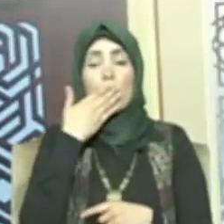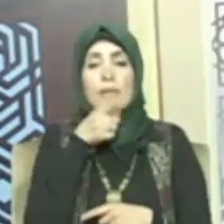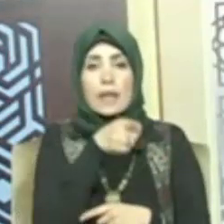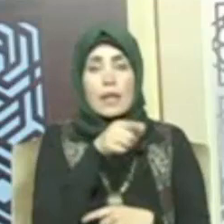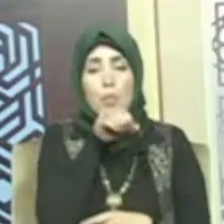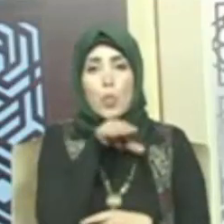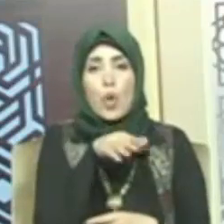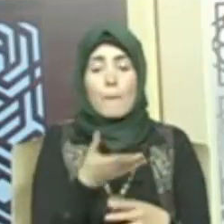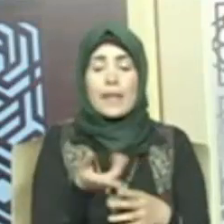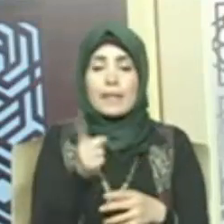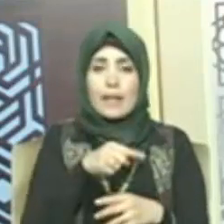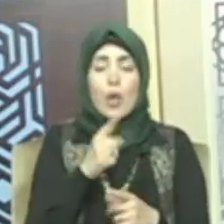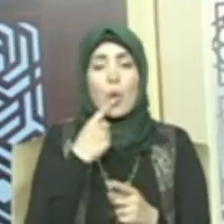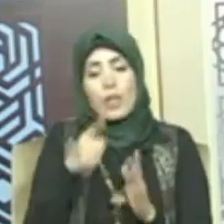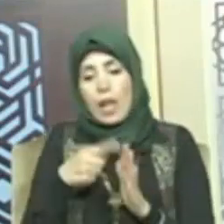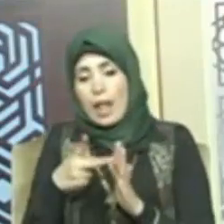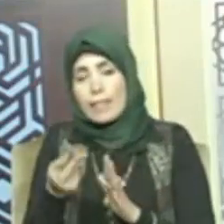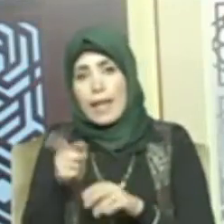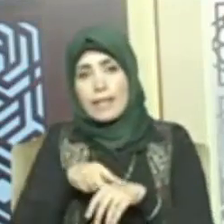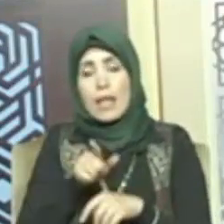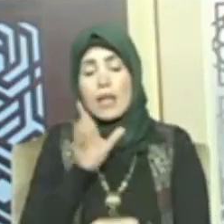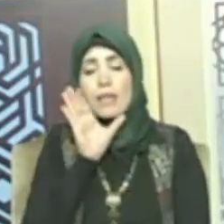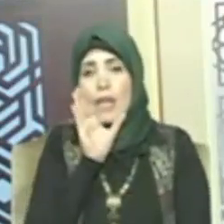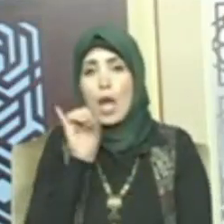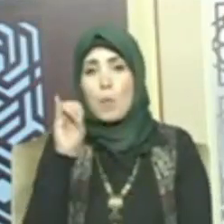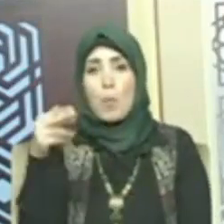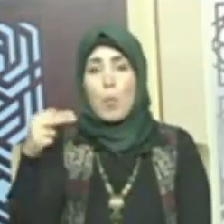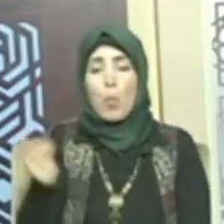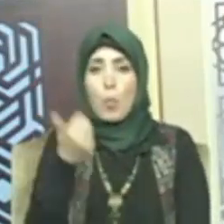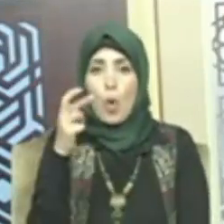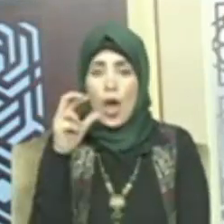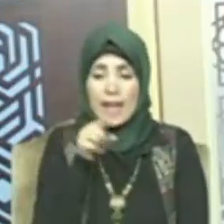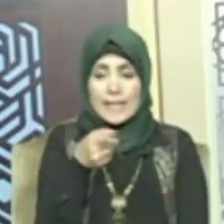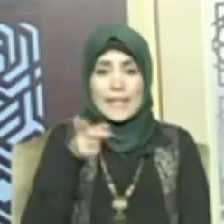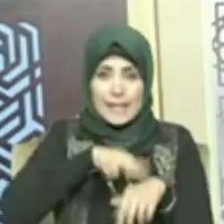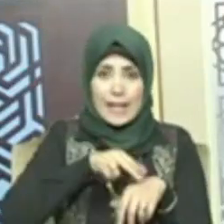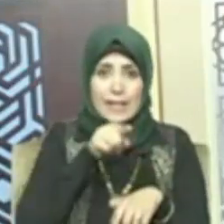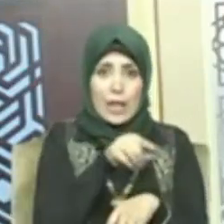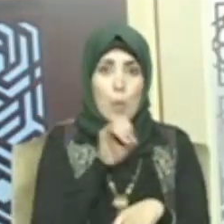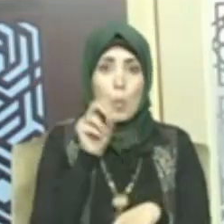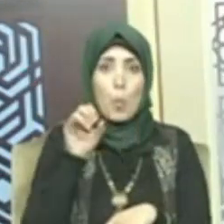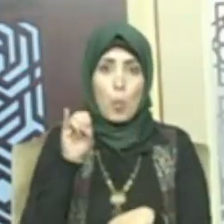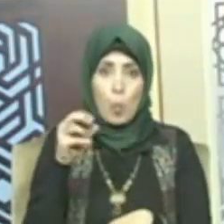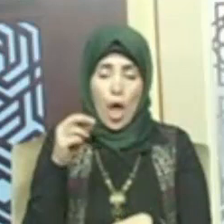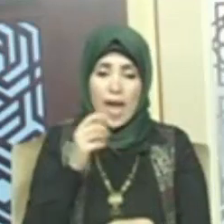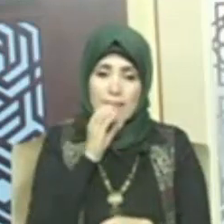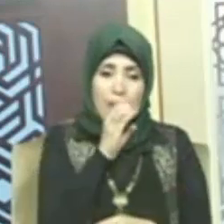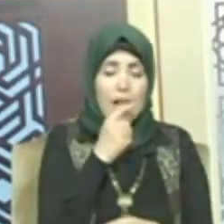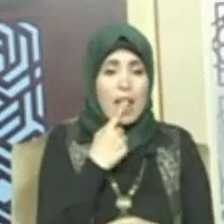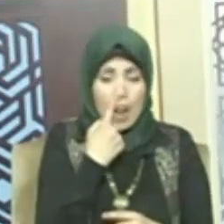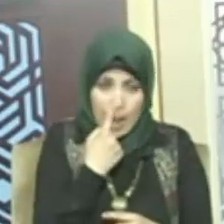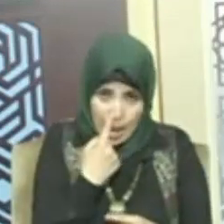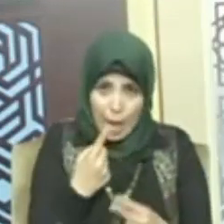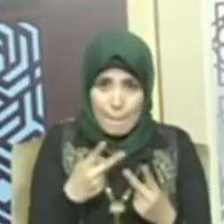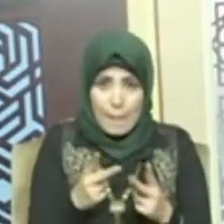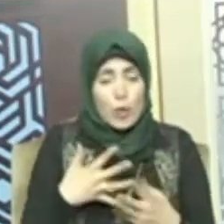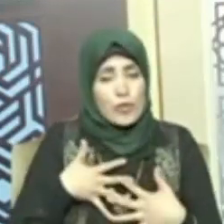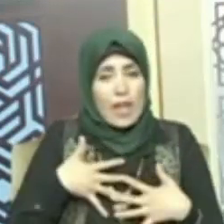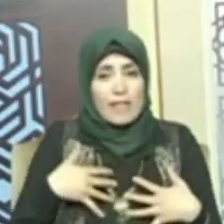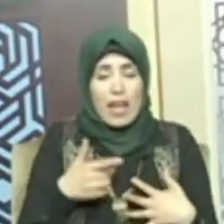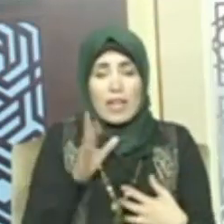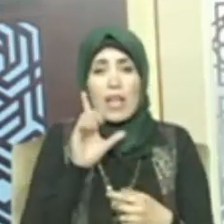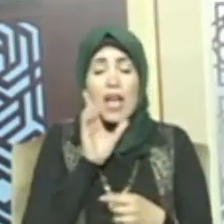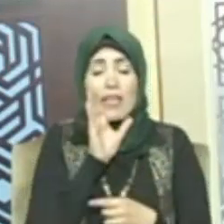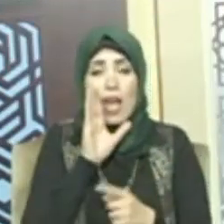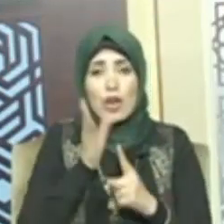قال: يا معاذ، قلت: لبيك وسعديك يا رسول الله. فقال: يا معاذ، أتدري